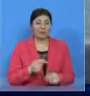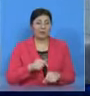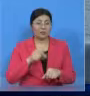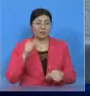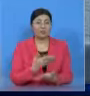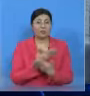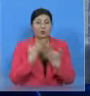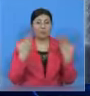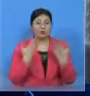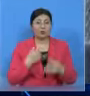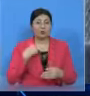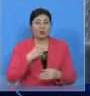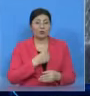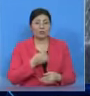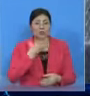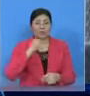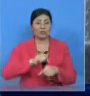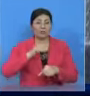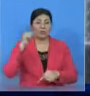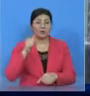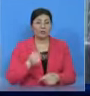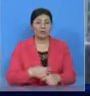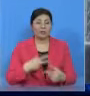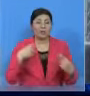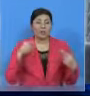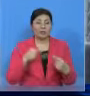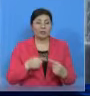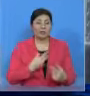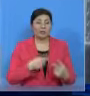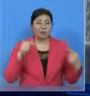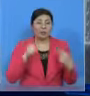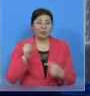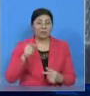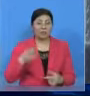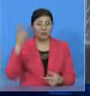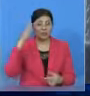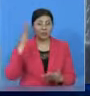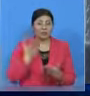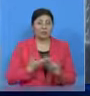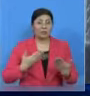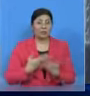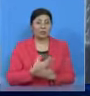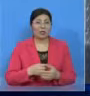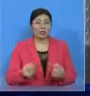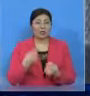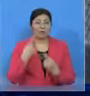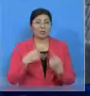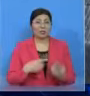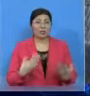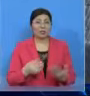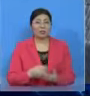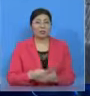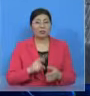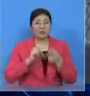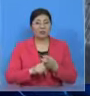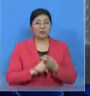әсері болған жоқ. Өзімді жақсы сезіндім. Мен екпеге қарсы адамдарды түсінбеймін. Дәл қазір жаңадан пайда болған омикрон штамына қарсы